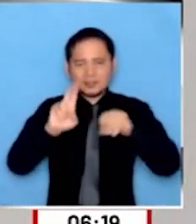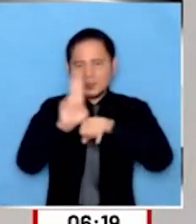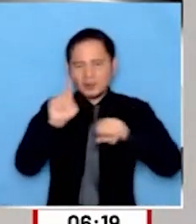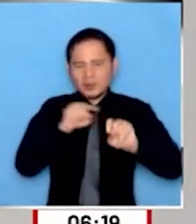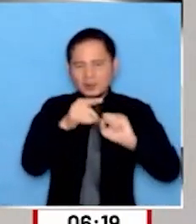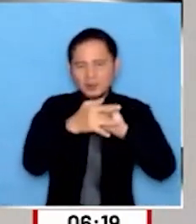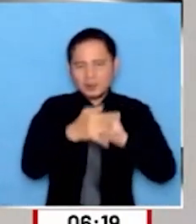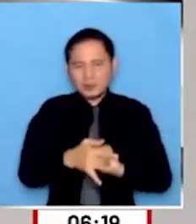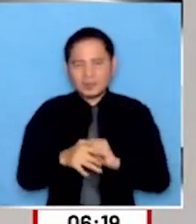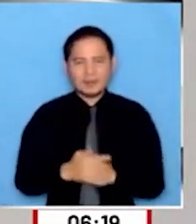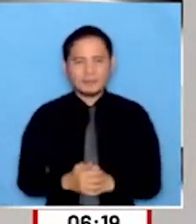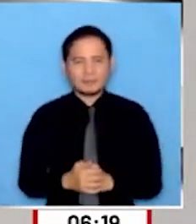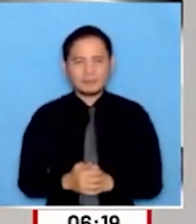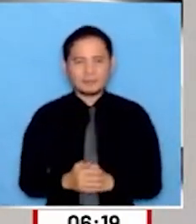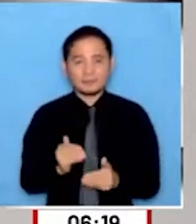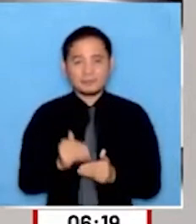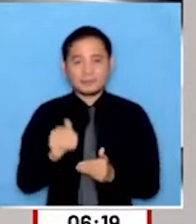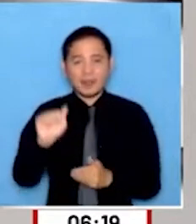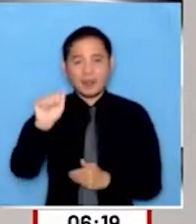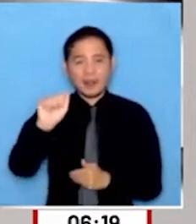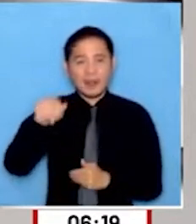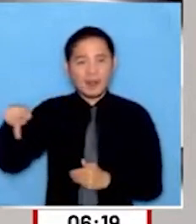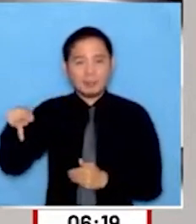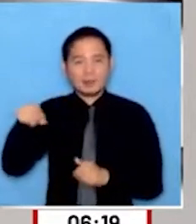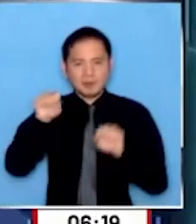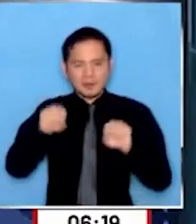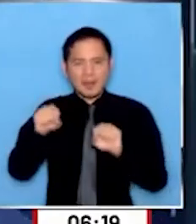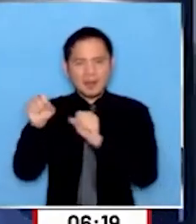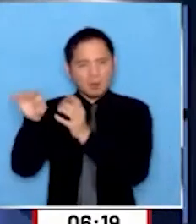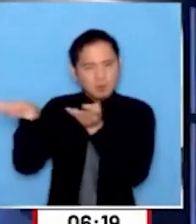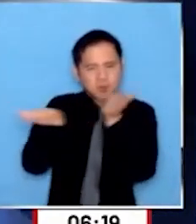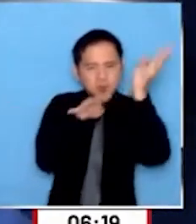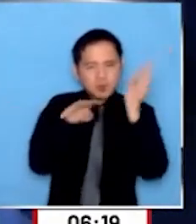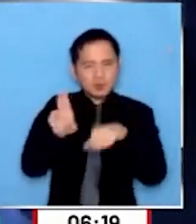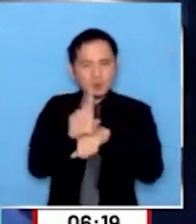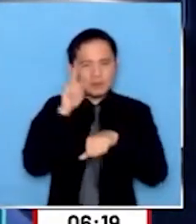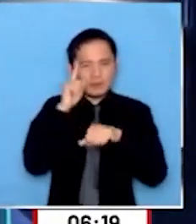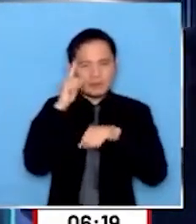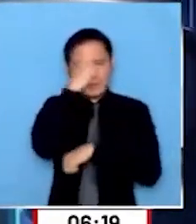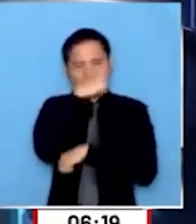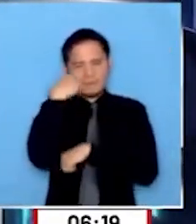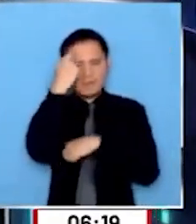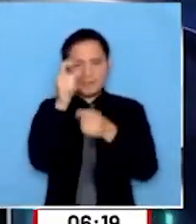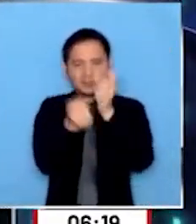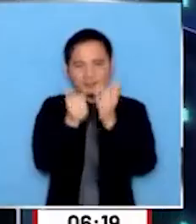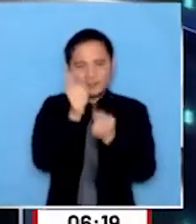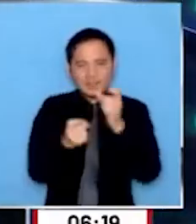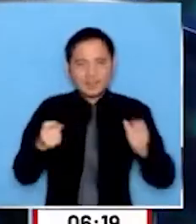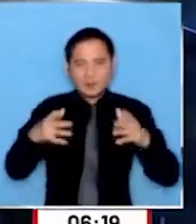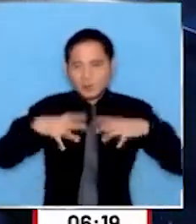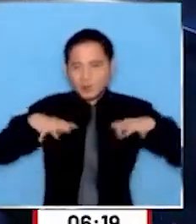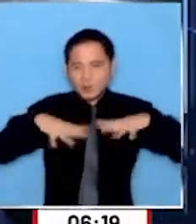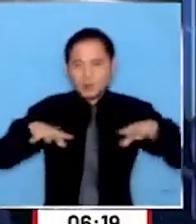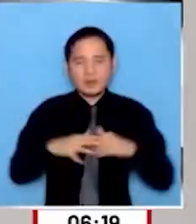apps tayo na na-download that you can use to change your face, to change your costume, mga photo lab, mga ganyan. No?